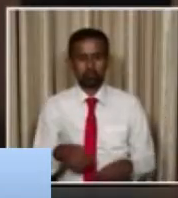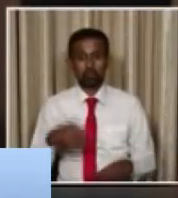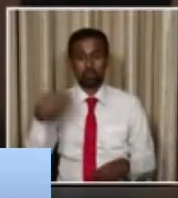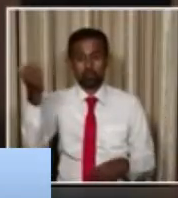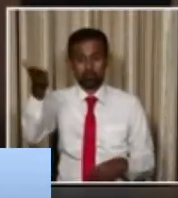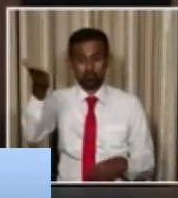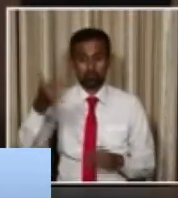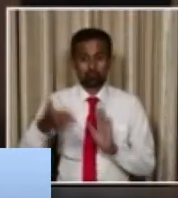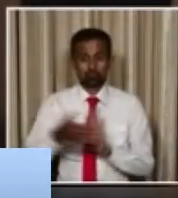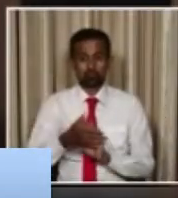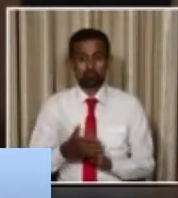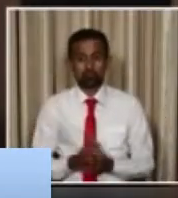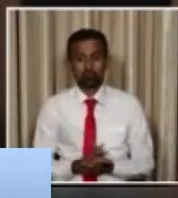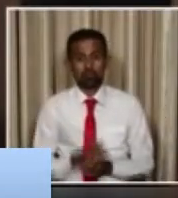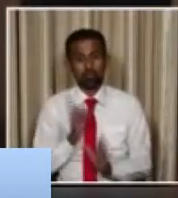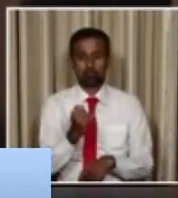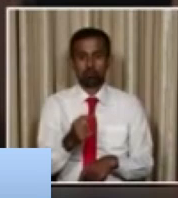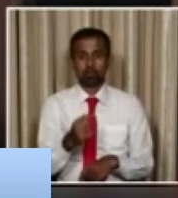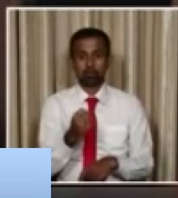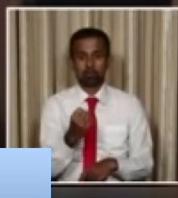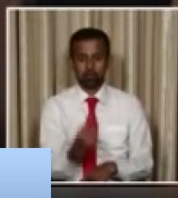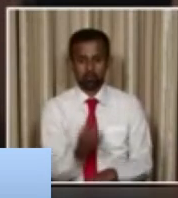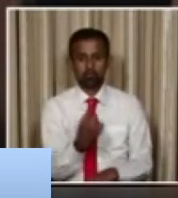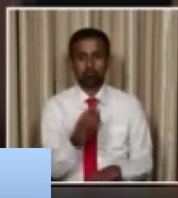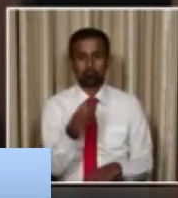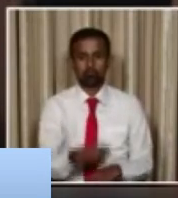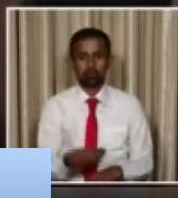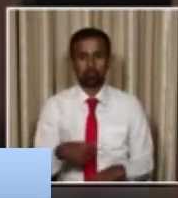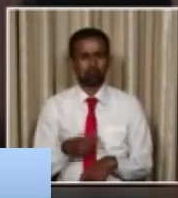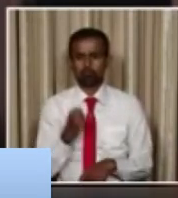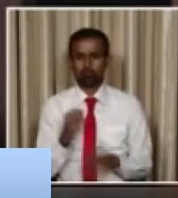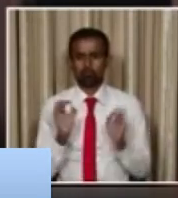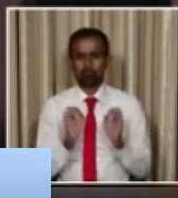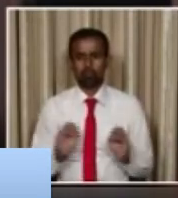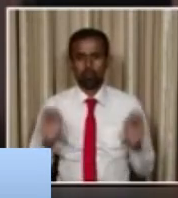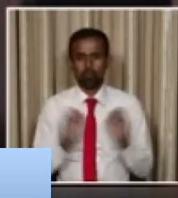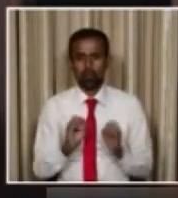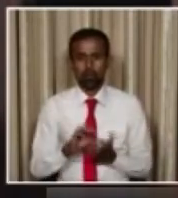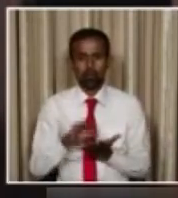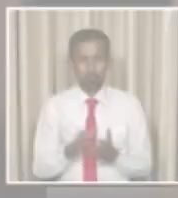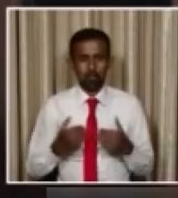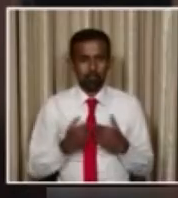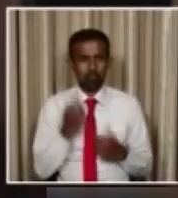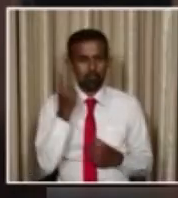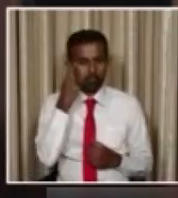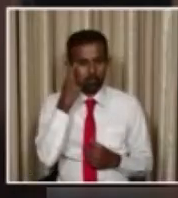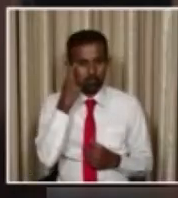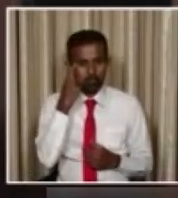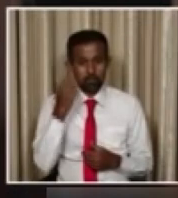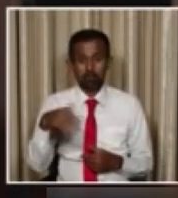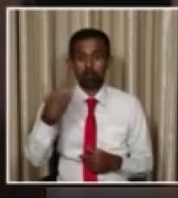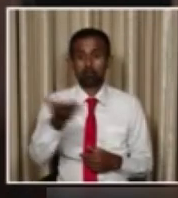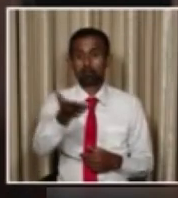කට්ටියත් එක්ක ඉන්නෝට ජනාධිපතිතුමා හැමදාම පෙරදි. දැන් කිසිම මස්ත බාදුවක් නැහැ. අනිවාර්යෙන් අපි දන්නවා එහා පැත්තේ